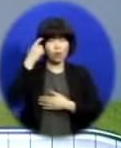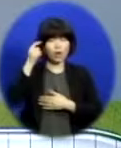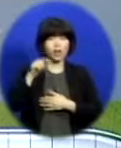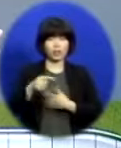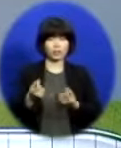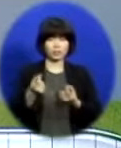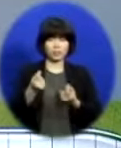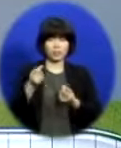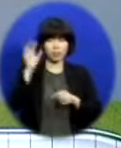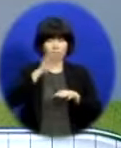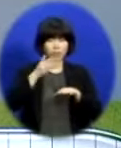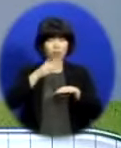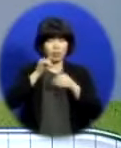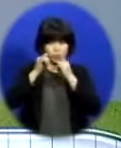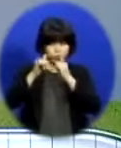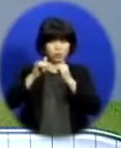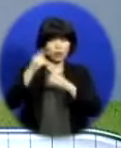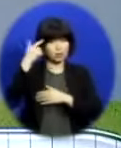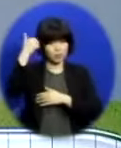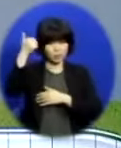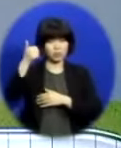목사님들도 무너지는